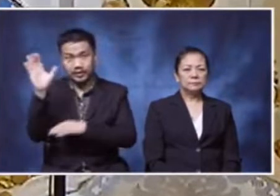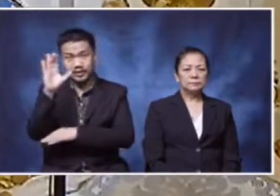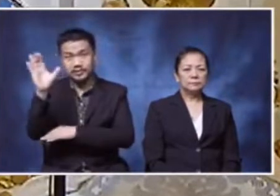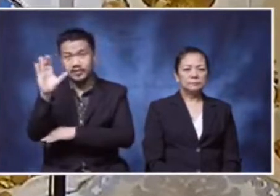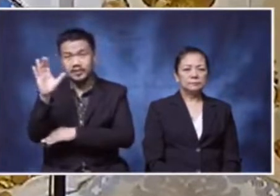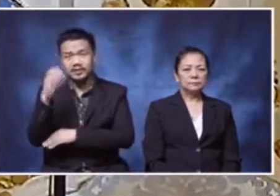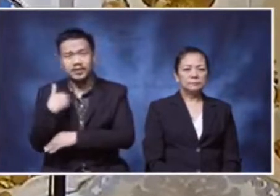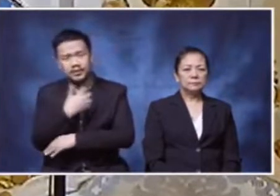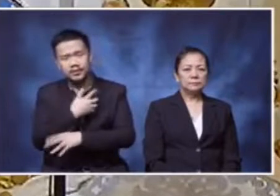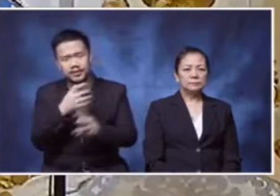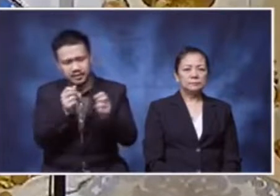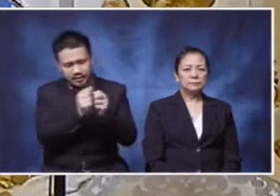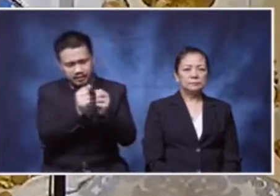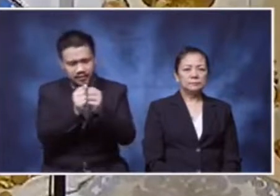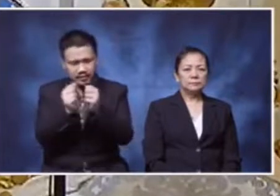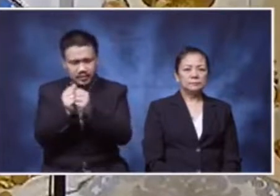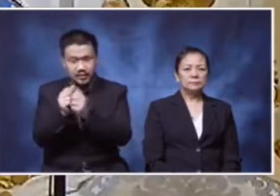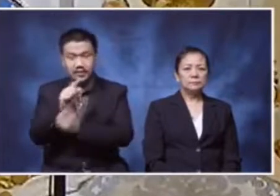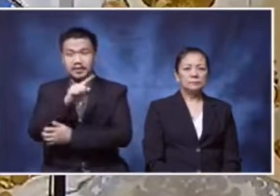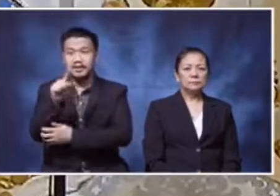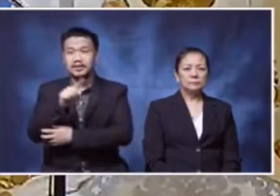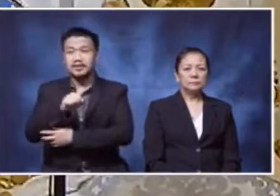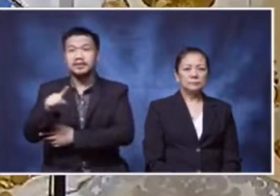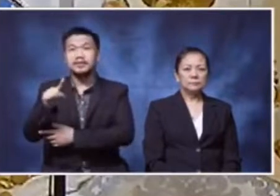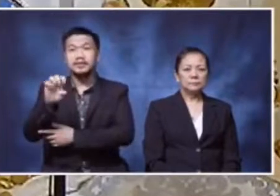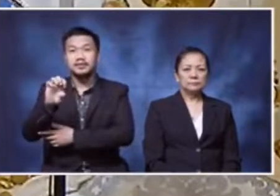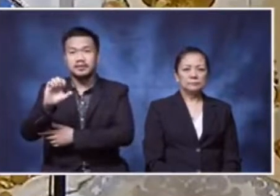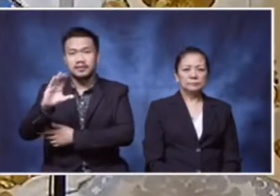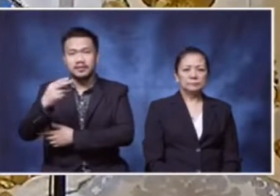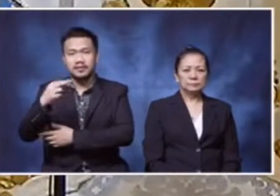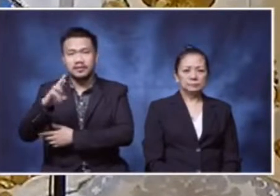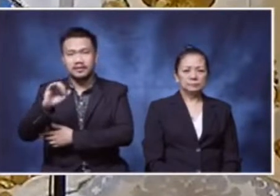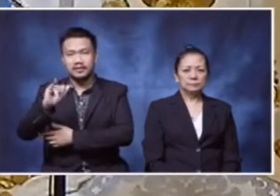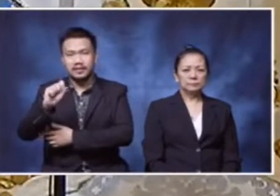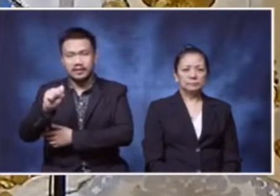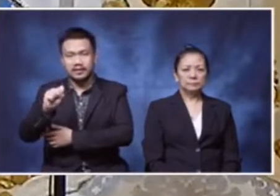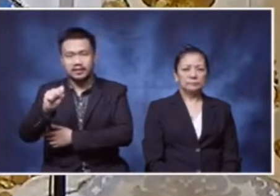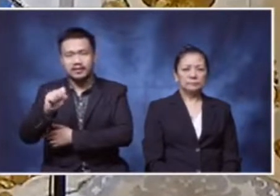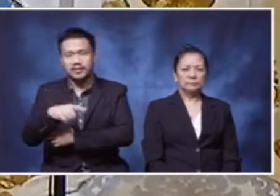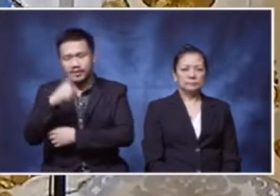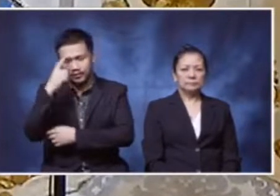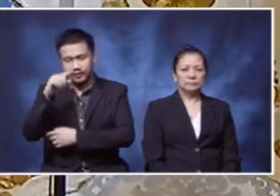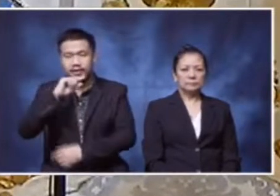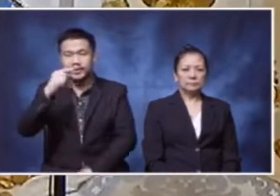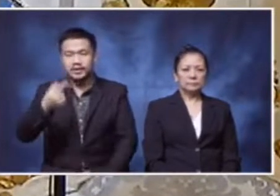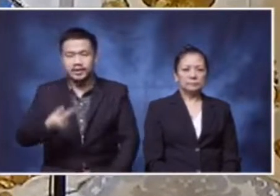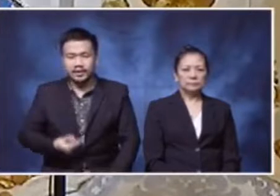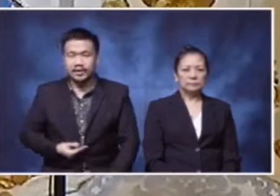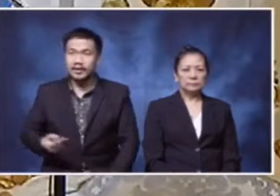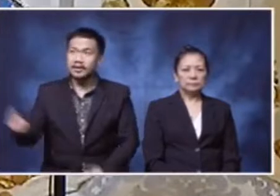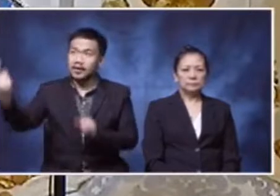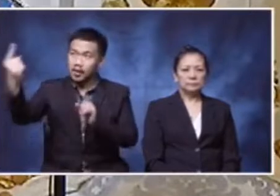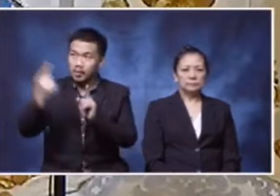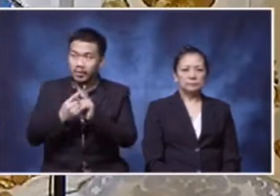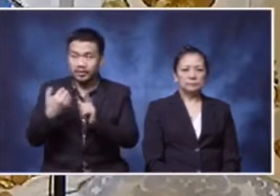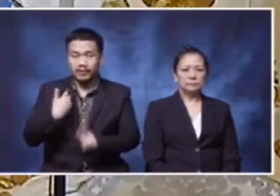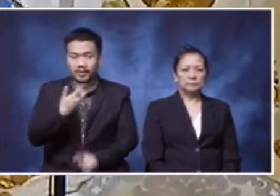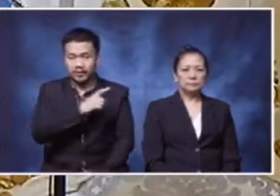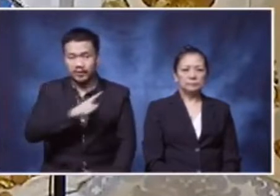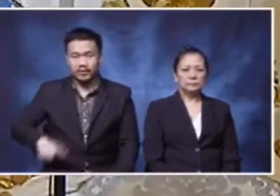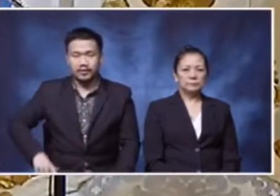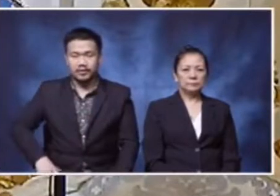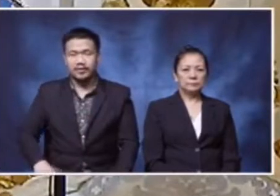sa pagbati sa pagdating ng Panginoon. Si Jesus ang araw ng tagsibol na